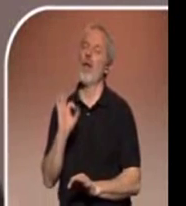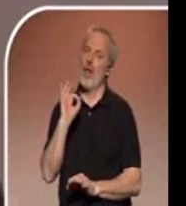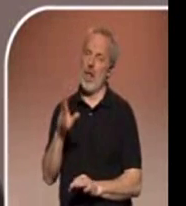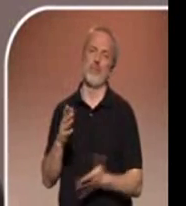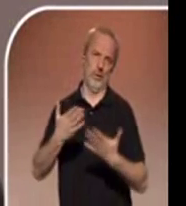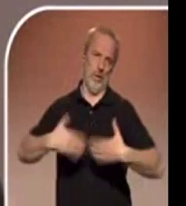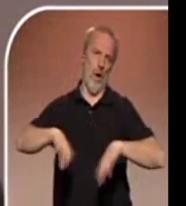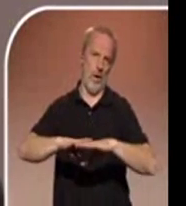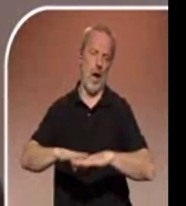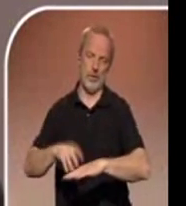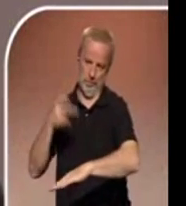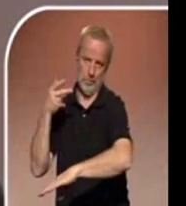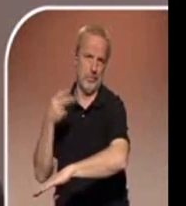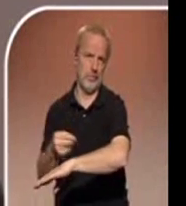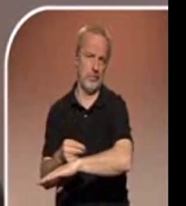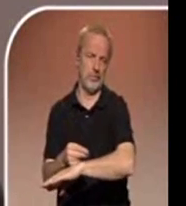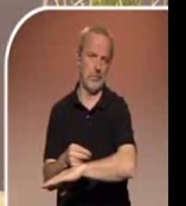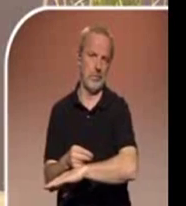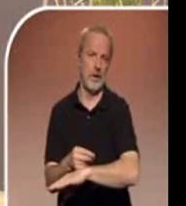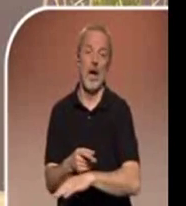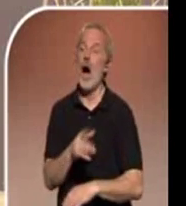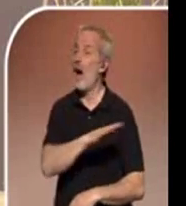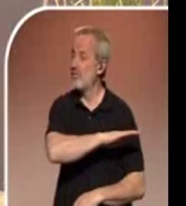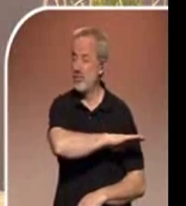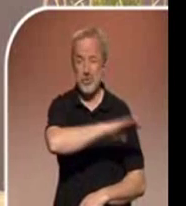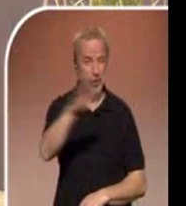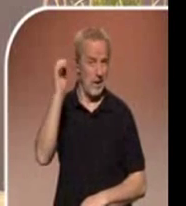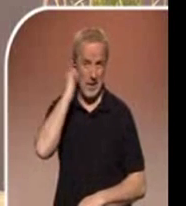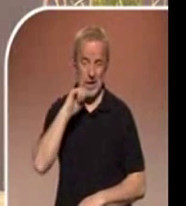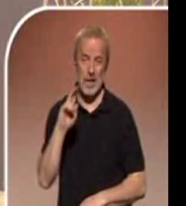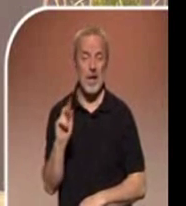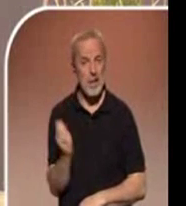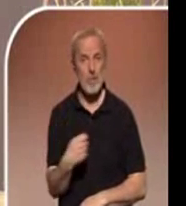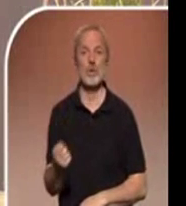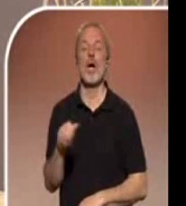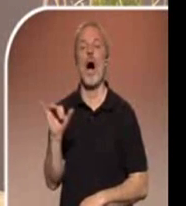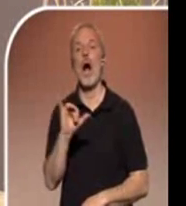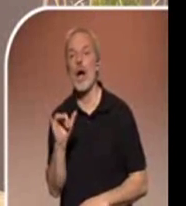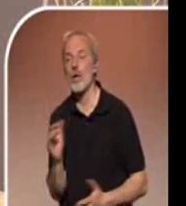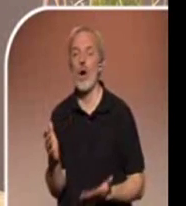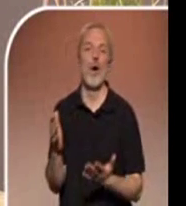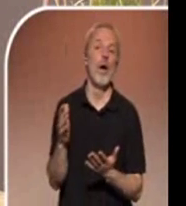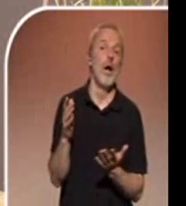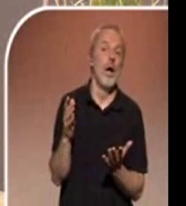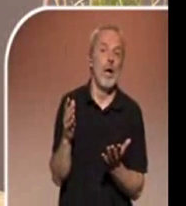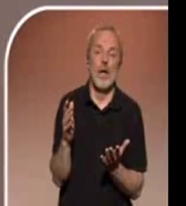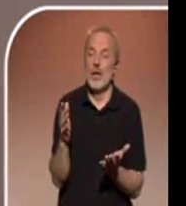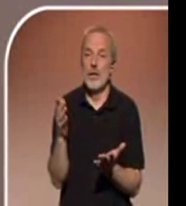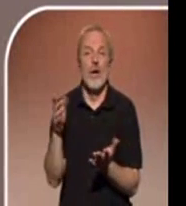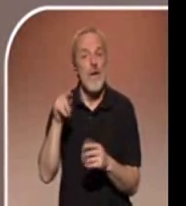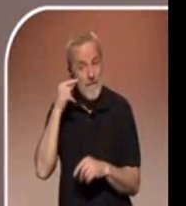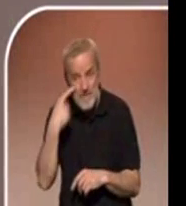dobře chráněna. Ve všech případech to nutné není, ale pokud neznáme věk a další rizikový faktory, tak se